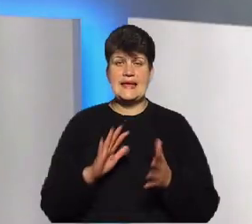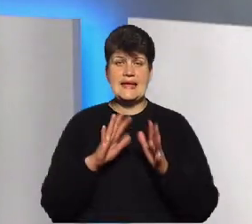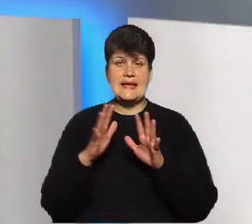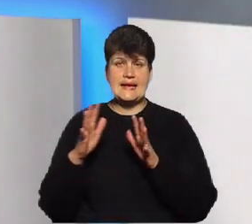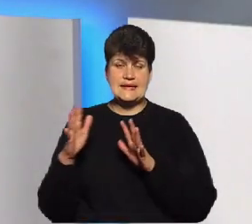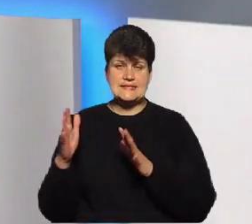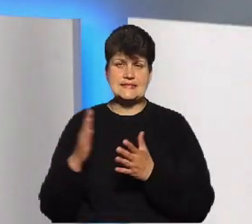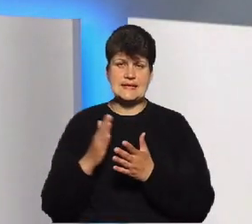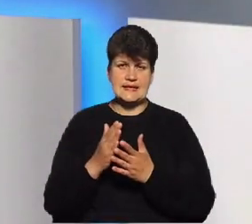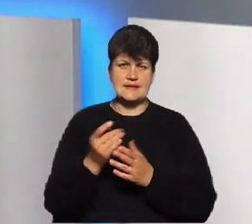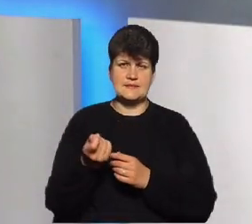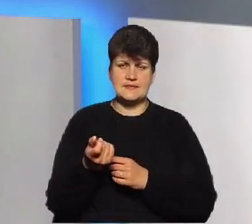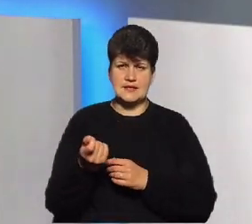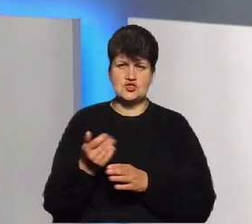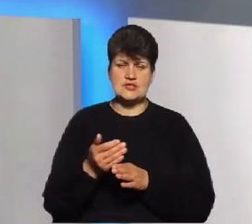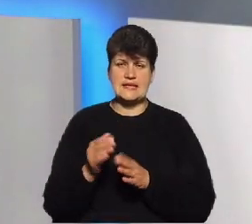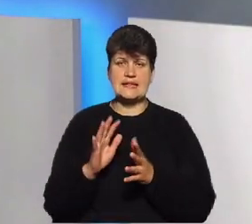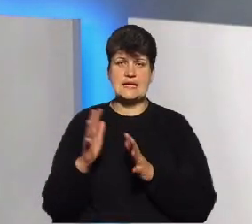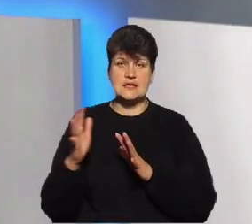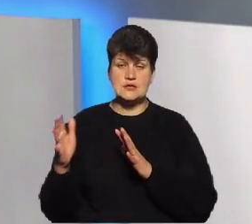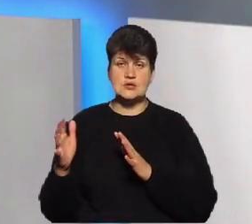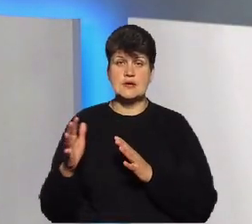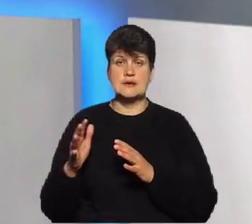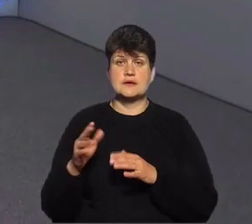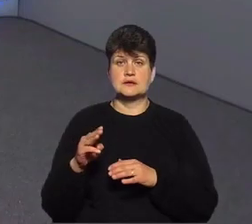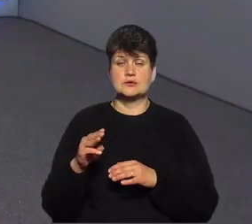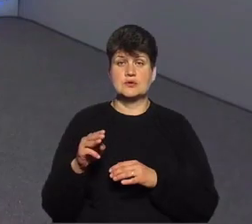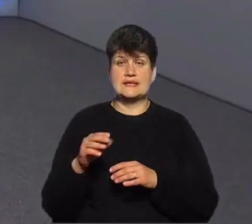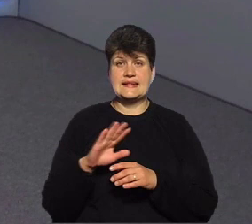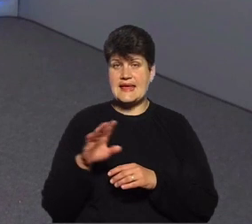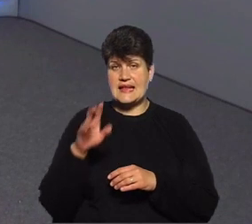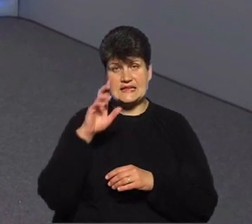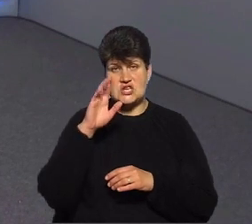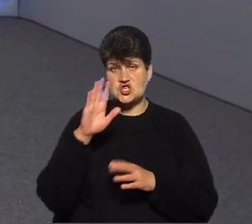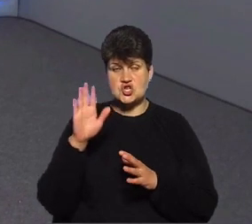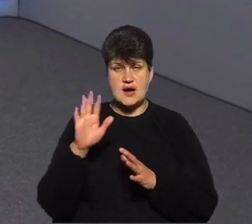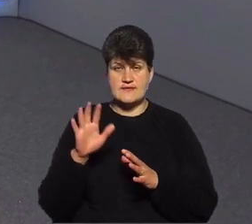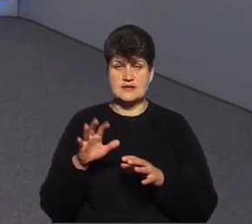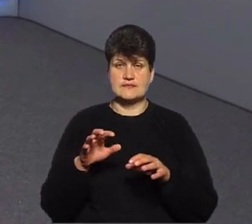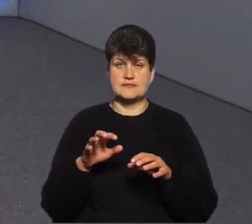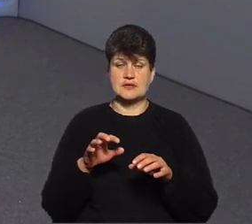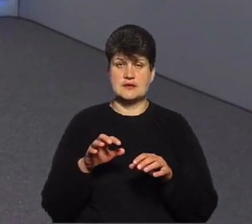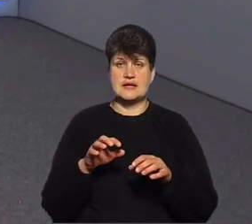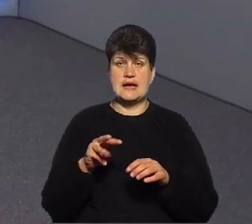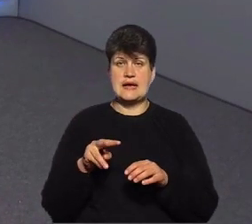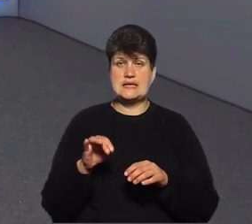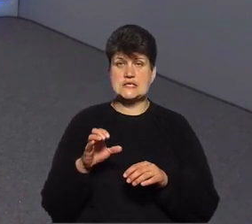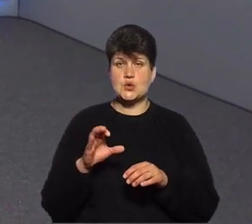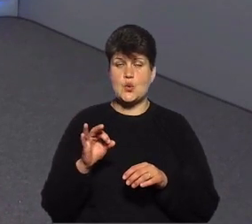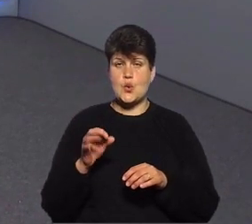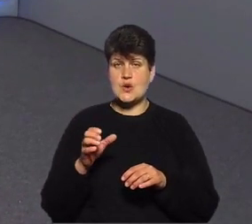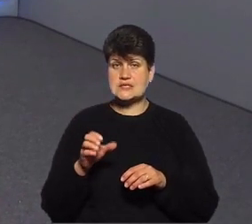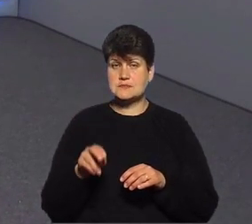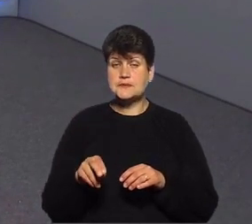невеличка частина лісу між селами Майдан і Тубрів, недержавної, яка не відноситься до лісгоспу, то